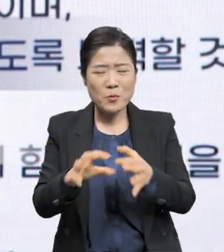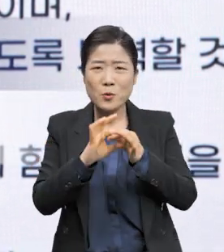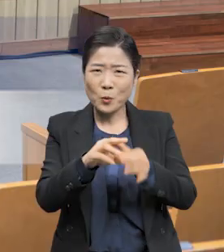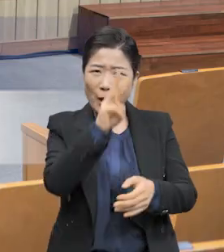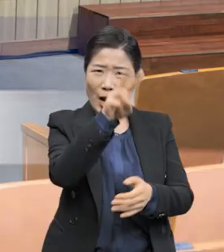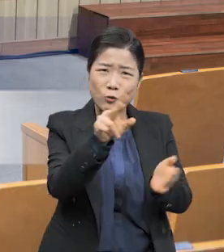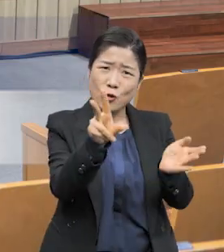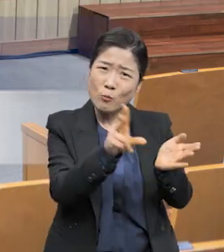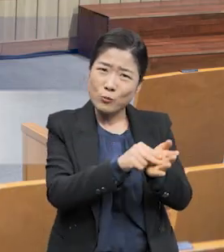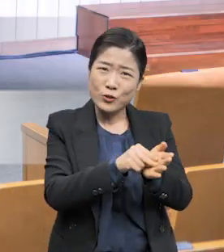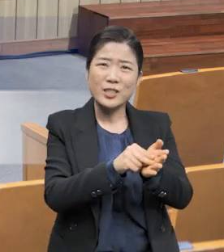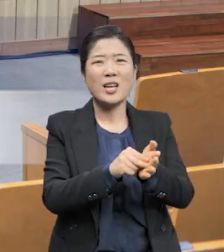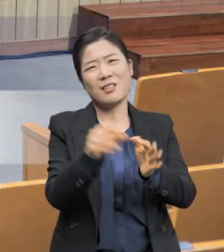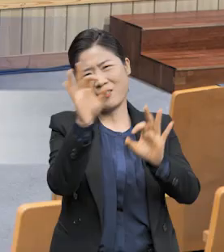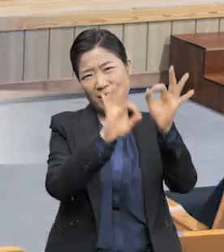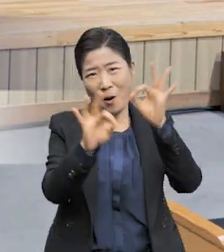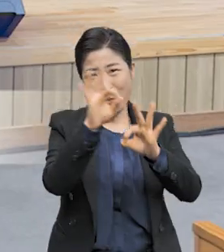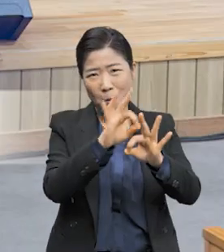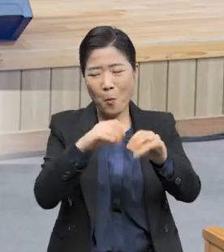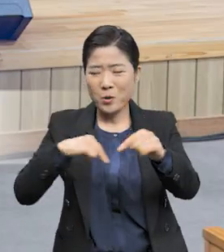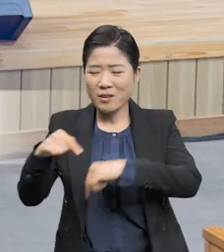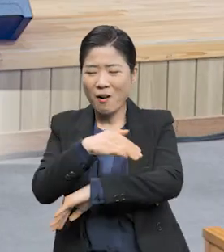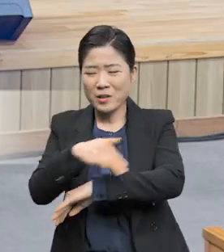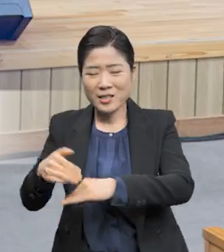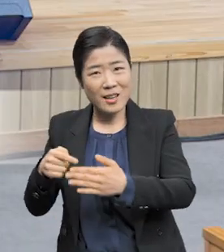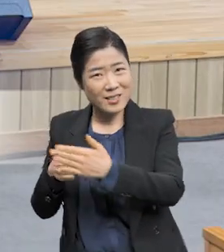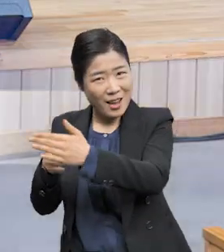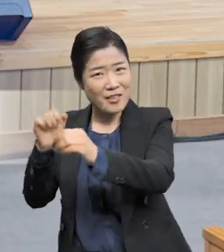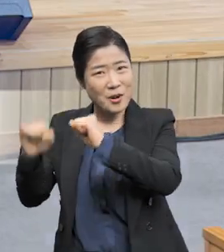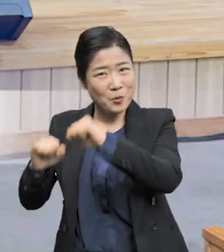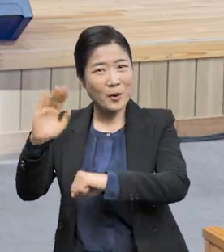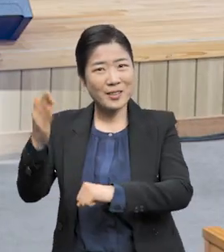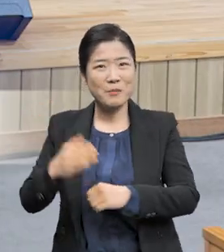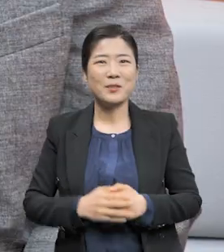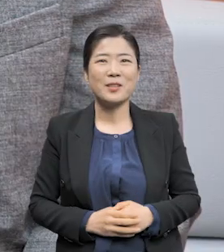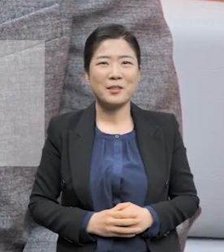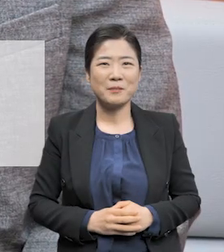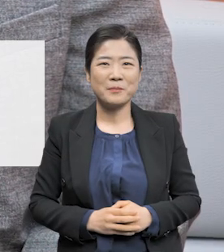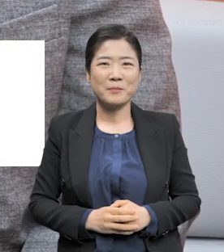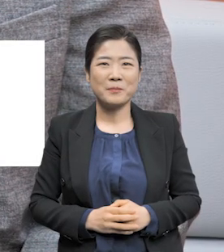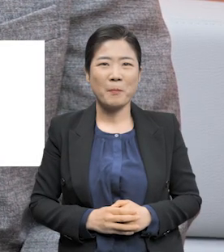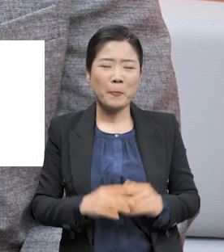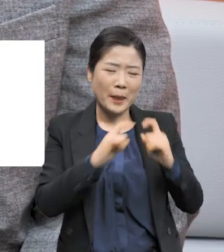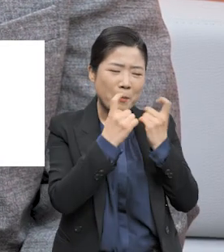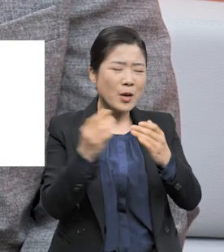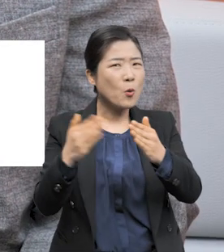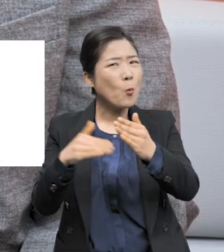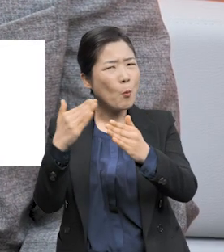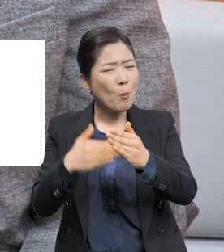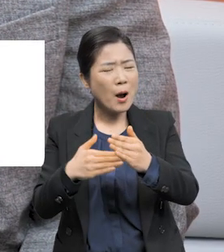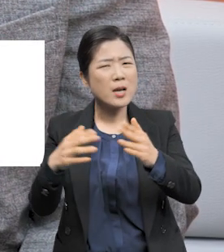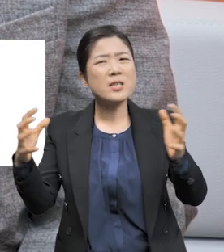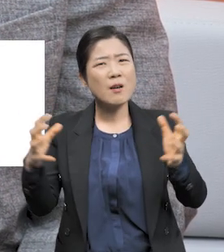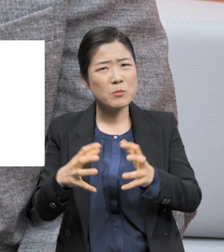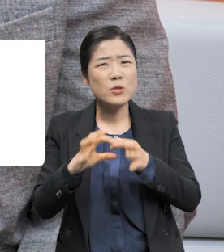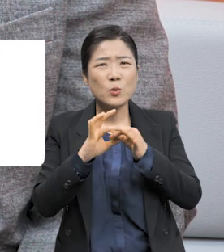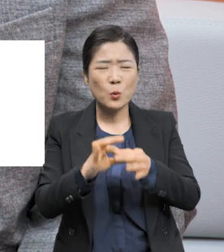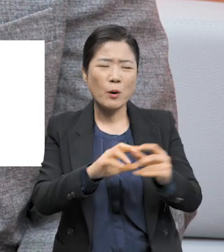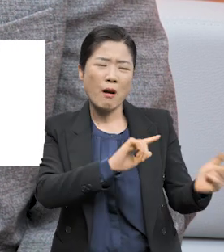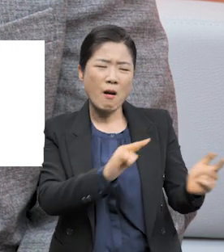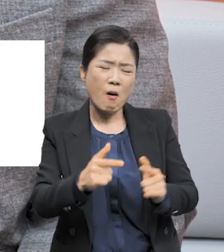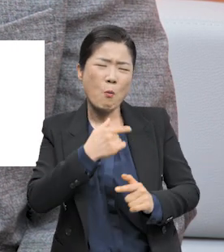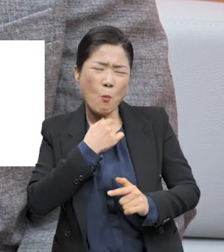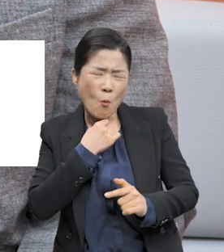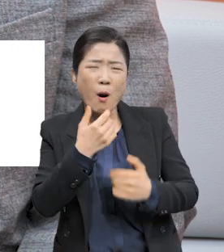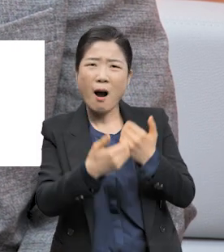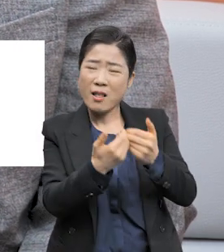통해 지역 현안에 대한 의제 발굴과 정책 제안 등의 활동을 하게 됩니다 인간이 협치를 통해 여러 요구와 갈등을